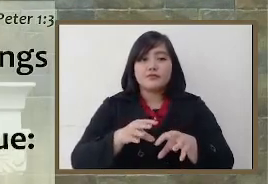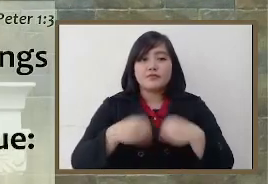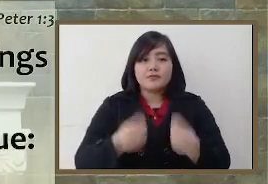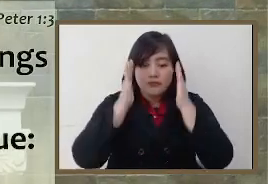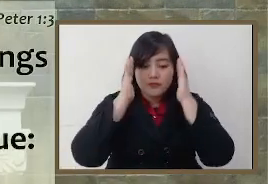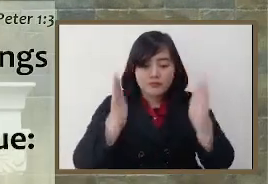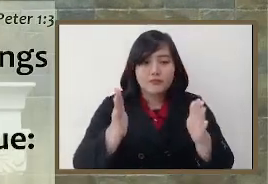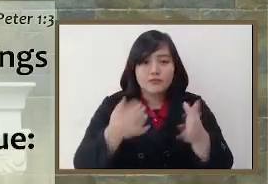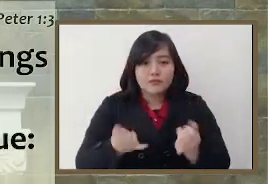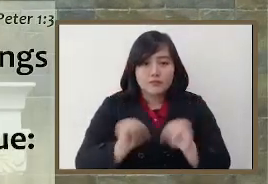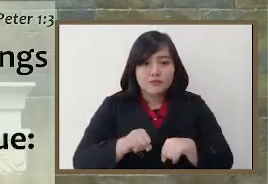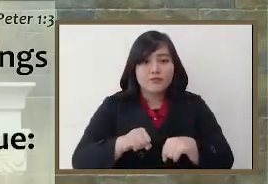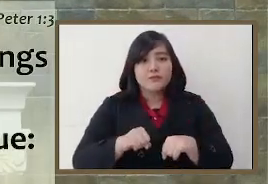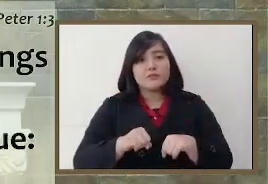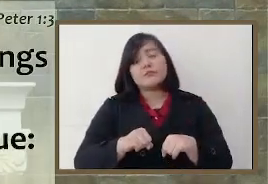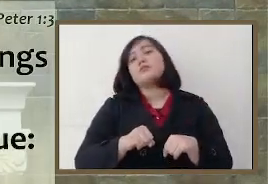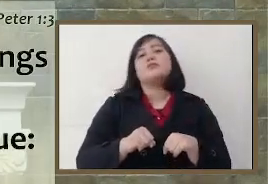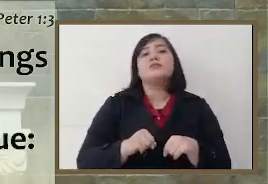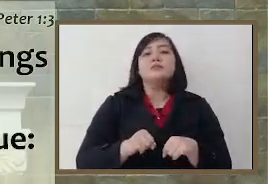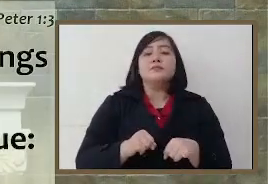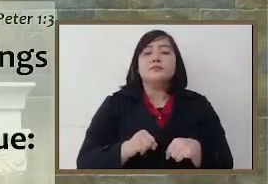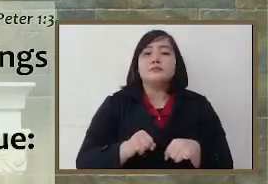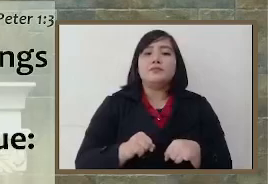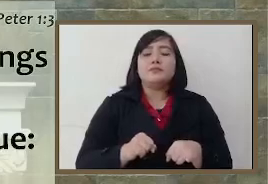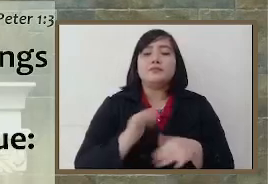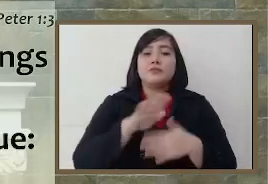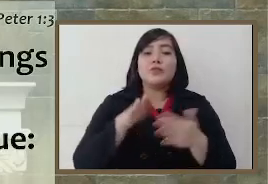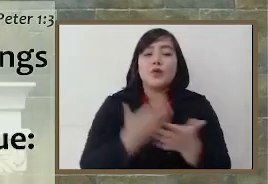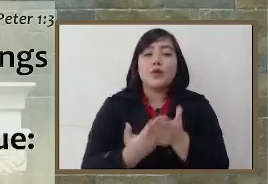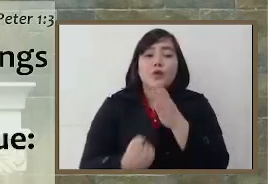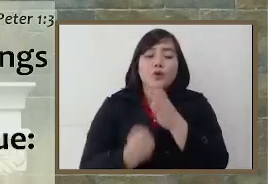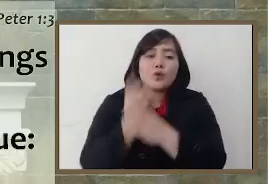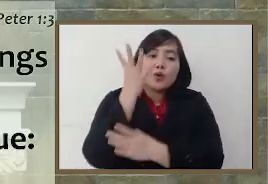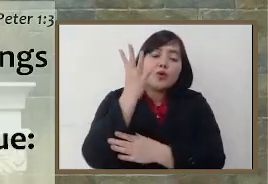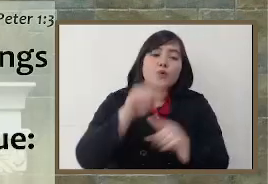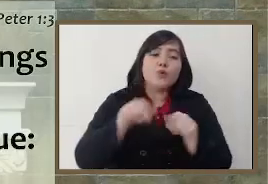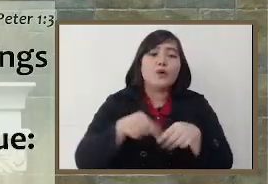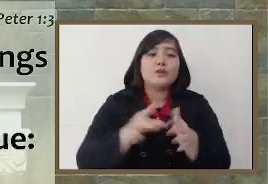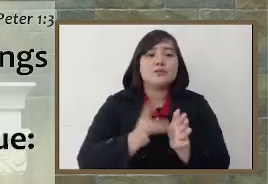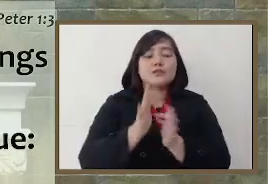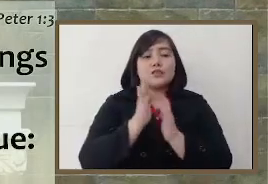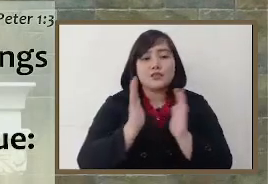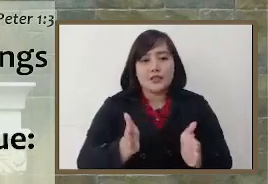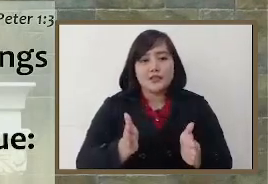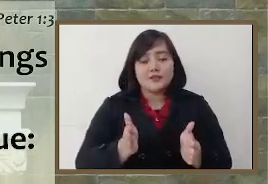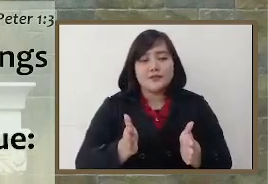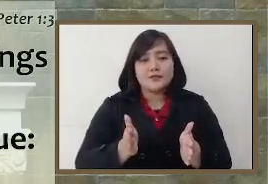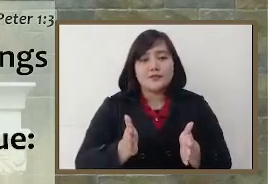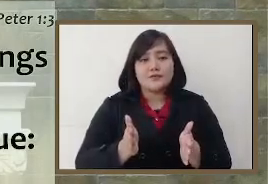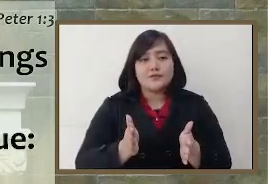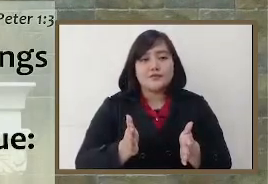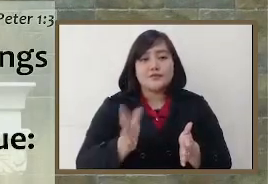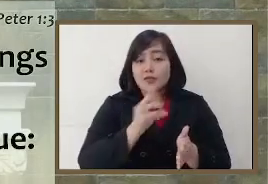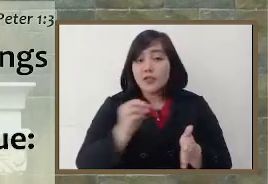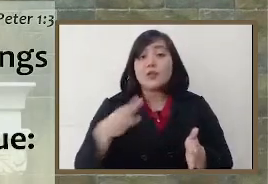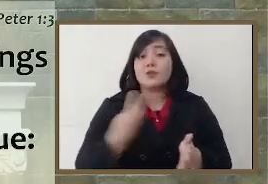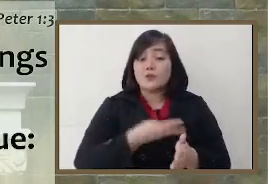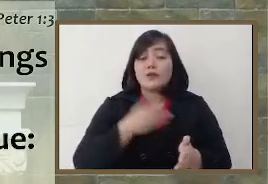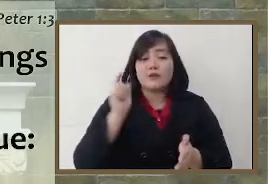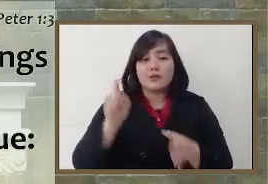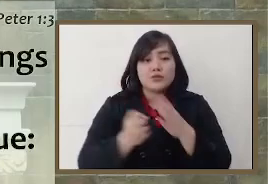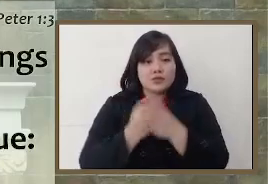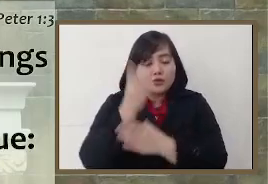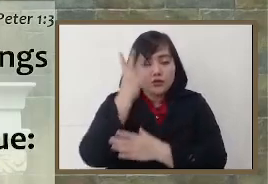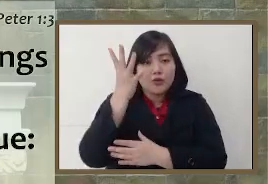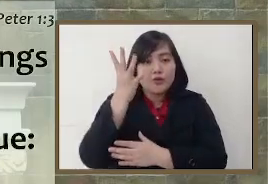ng focus na lahat ng paglago natin bilang isang Kristiyano at kinakailangan tayong lumago sa